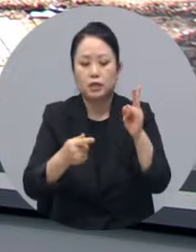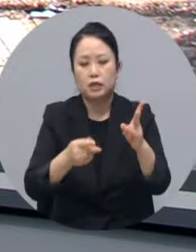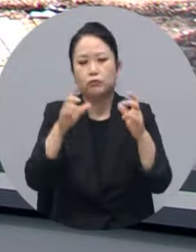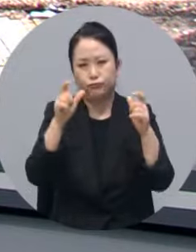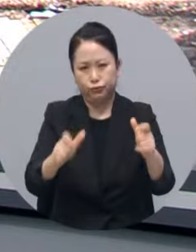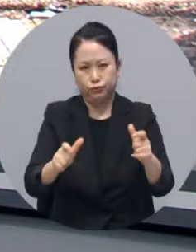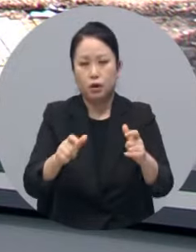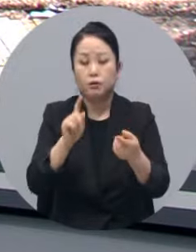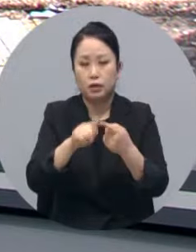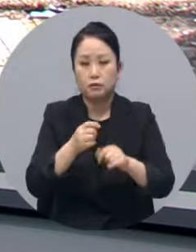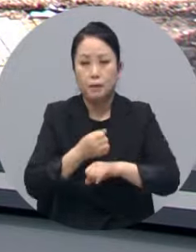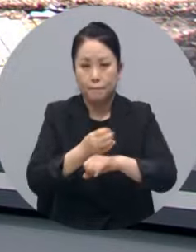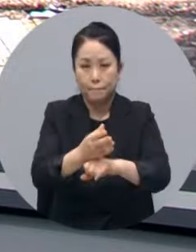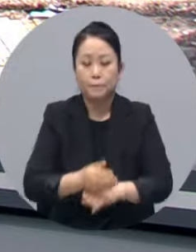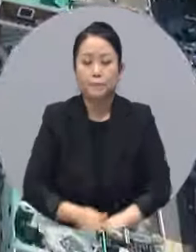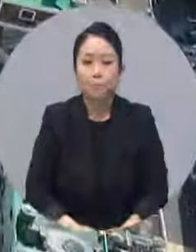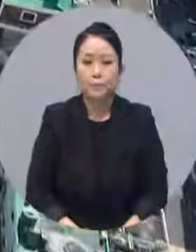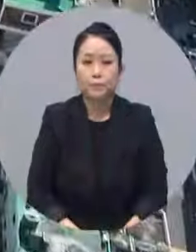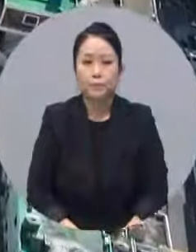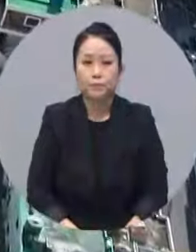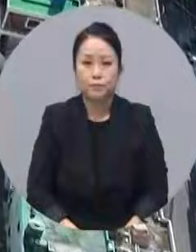취재했습니다.